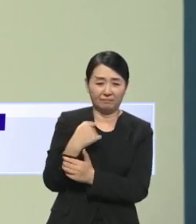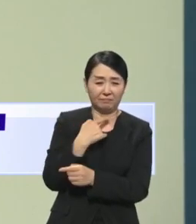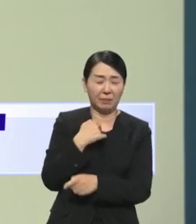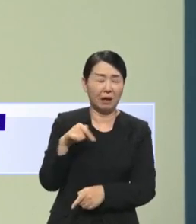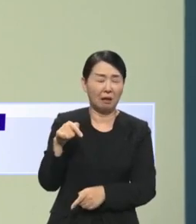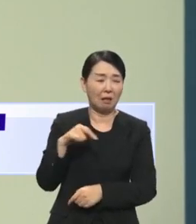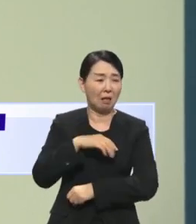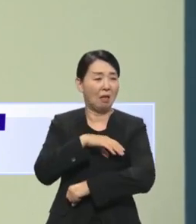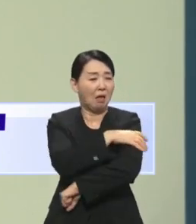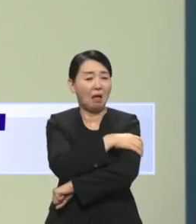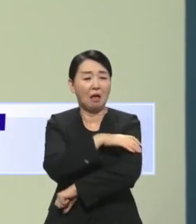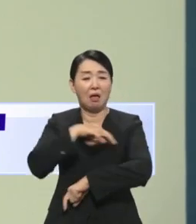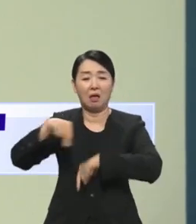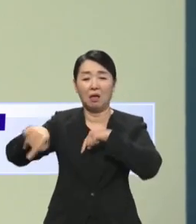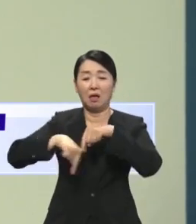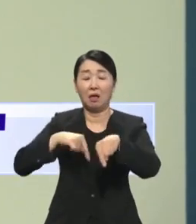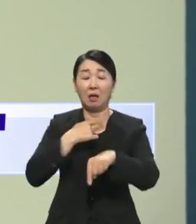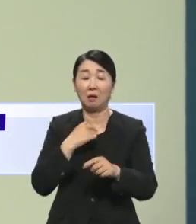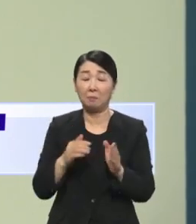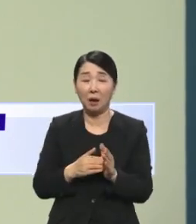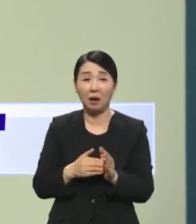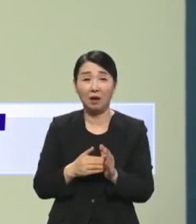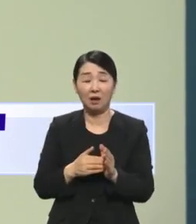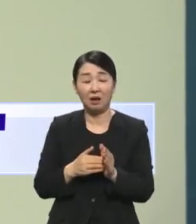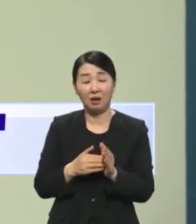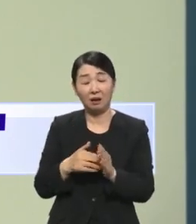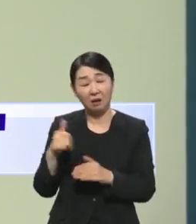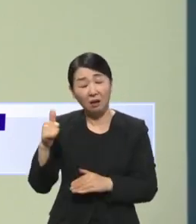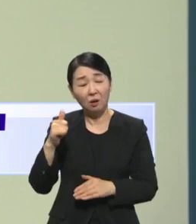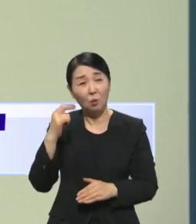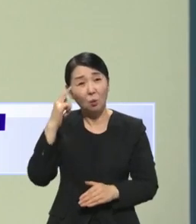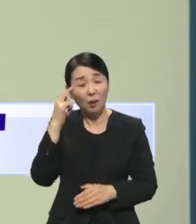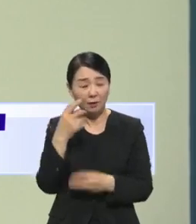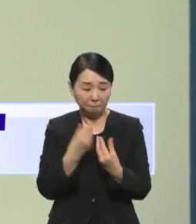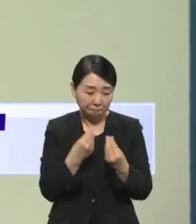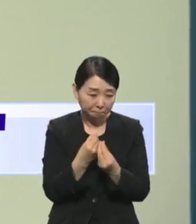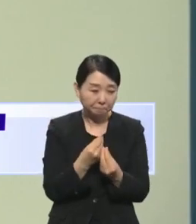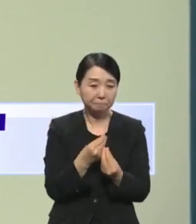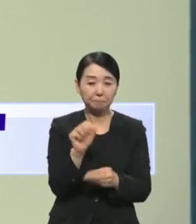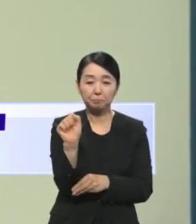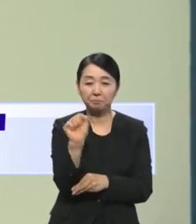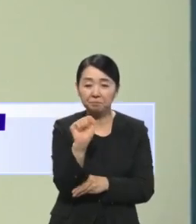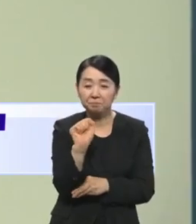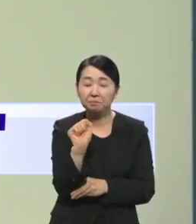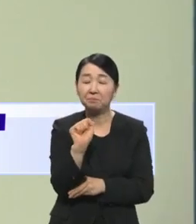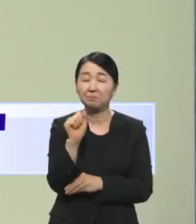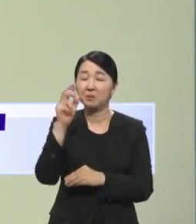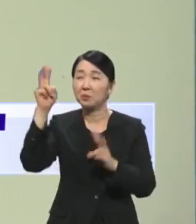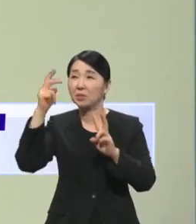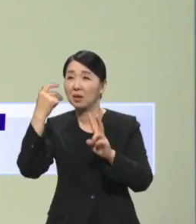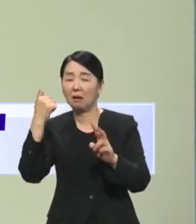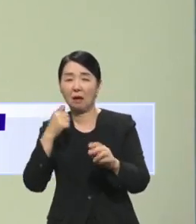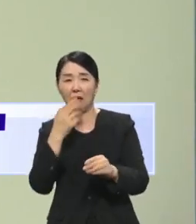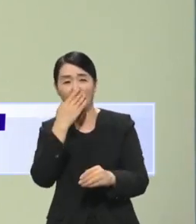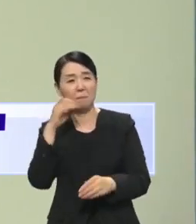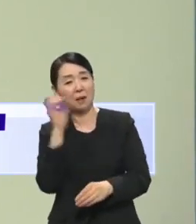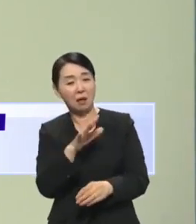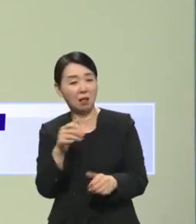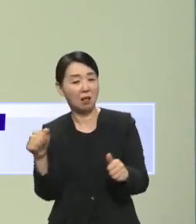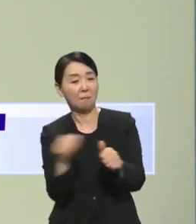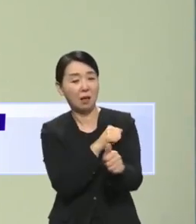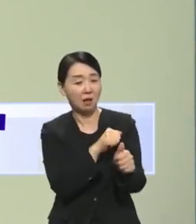했던 갑질 대왕이라고 했던 그러니까 운전사를 막 이렇게 팔고 그래가지고 문제가 됐던 회장이라든지 안